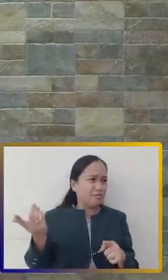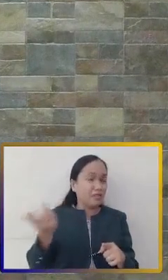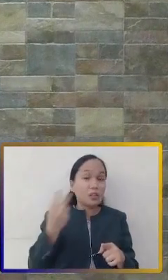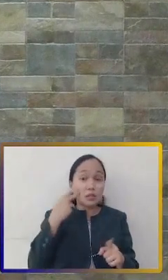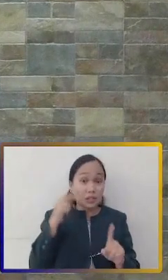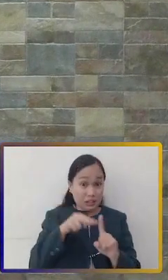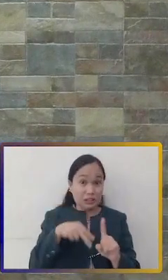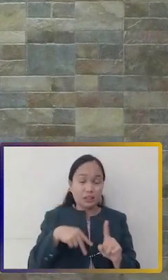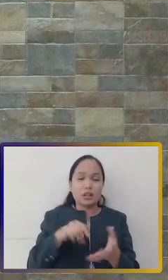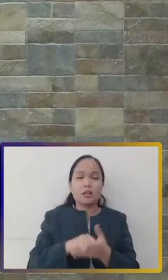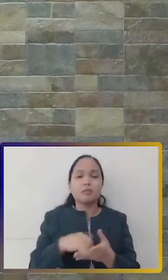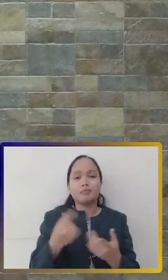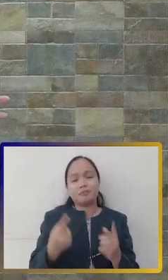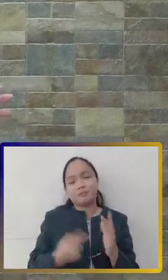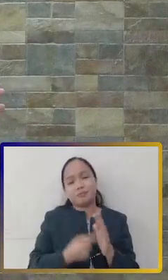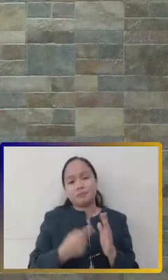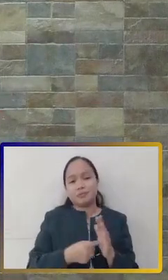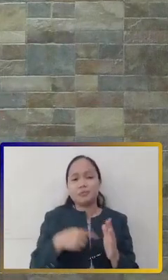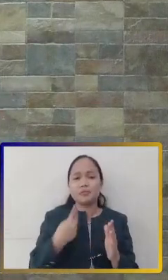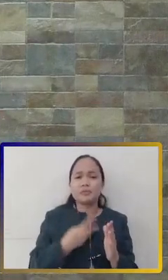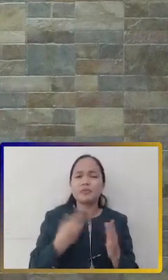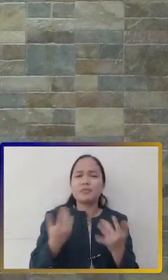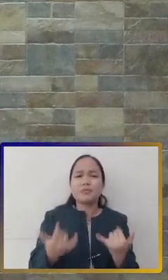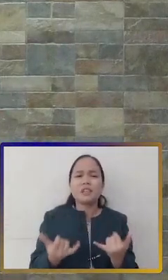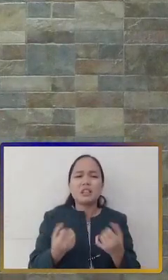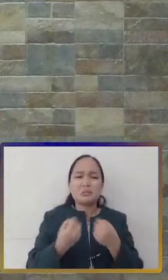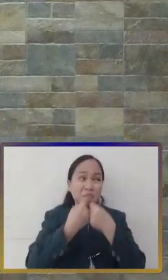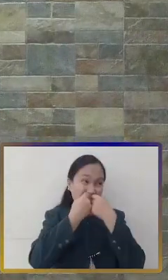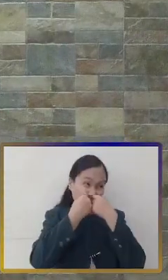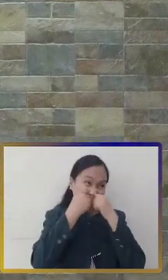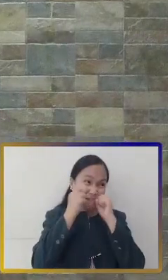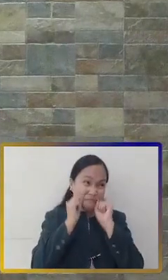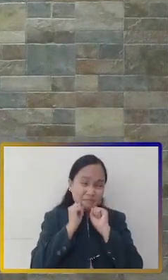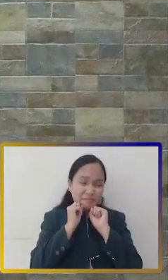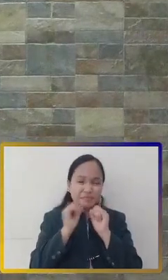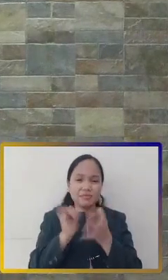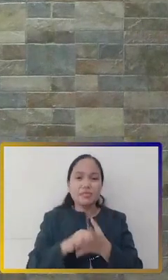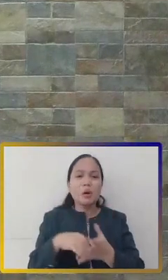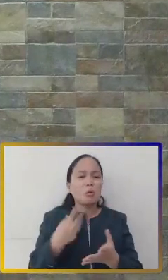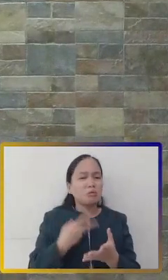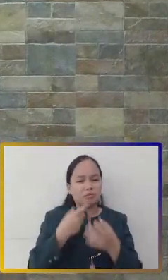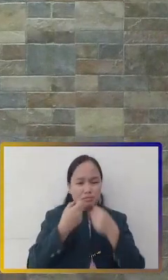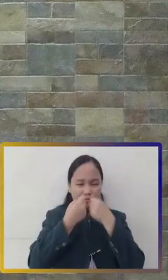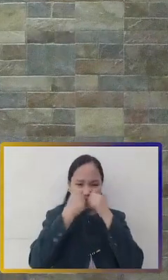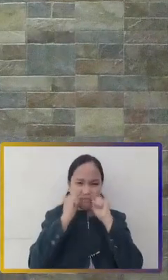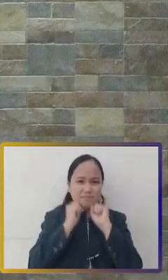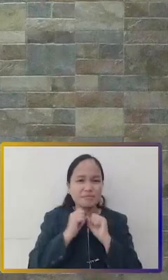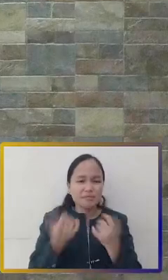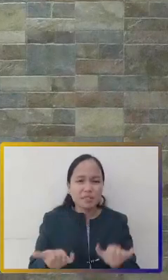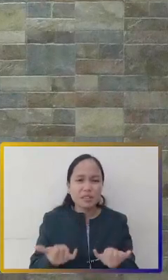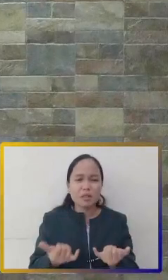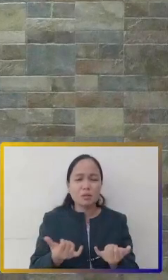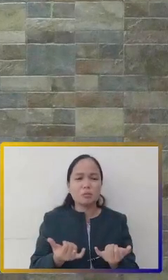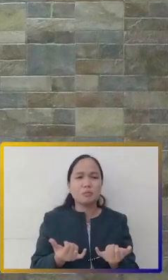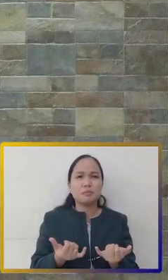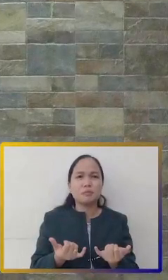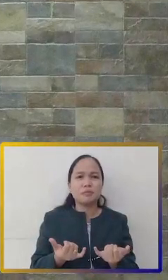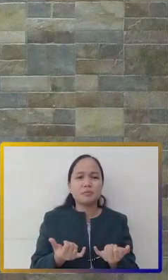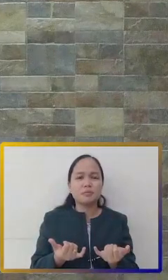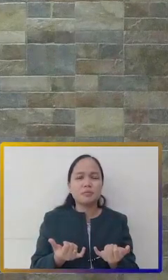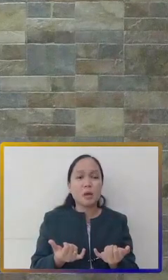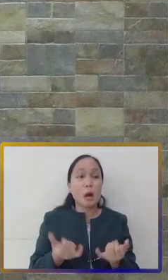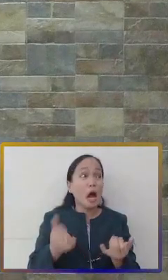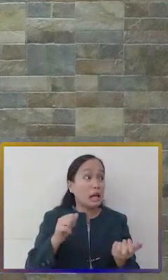makikita natin? Kaya may makikita po tayo, sadly, mga kapatid, nakakalungkot po na picture na makikita tayo ng